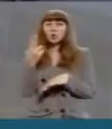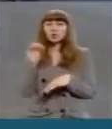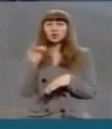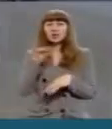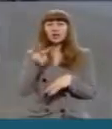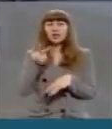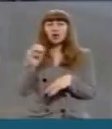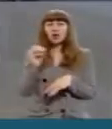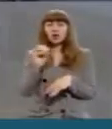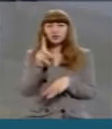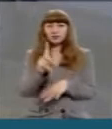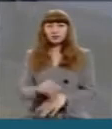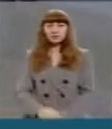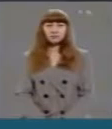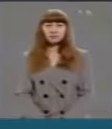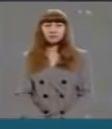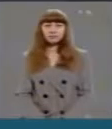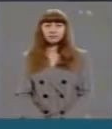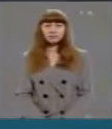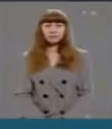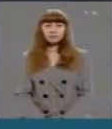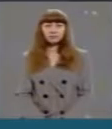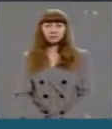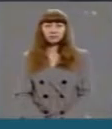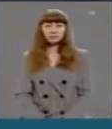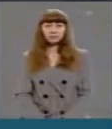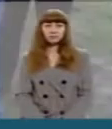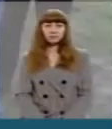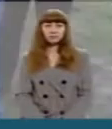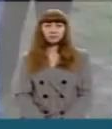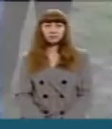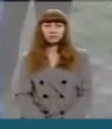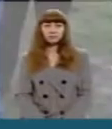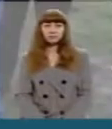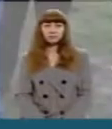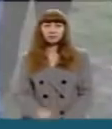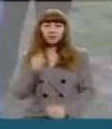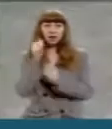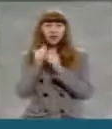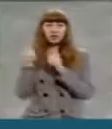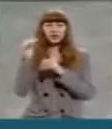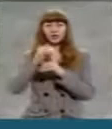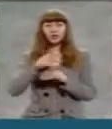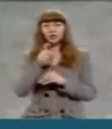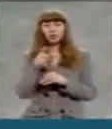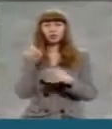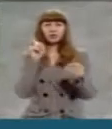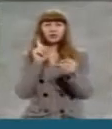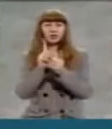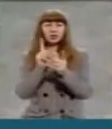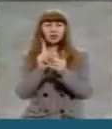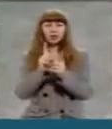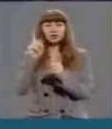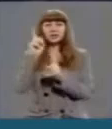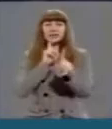керек. Бұл мәселе тек Баршагүлде емес, осындағы бар жұртты мазалайды. Өздерінің айтуынша, бір аптадан бері мұнда күлтөбенің